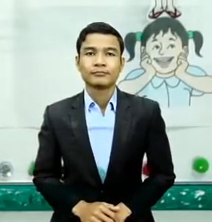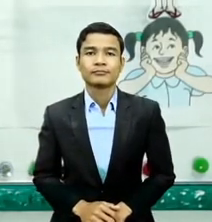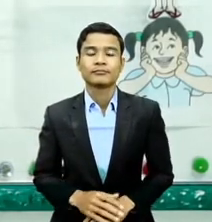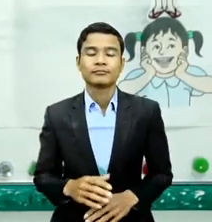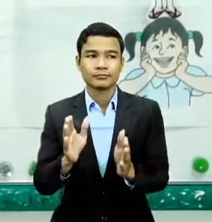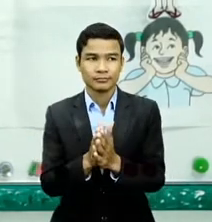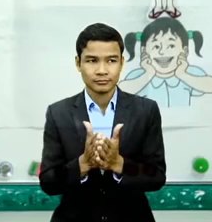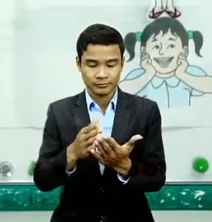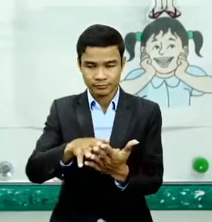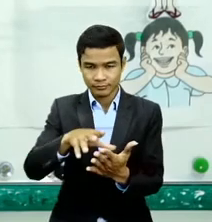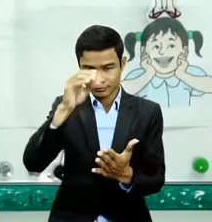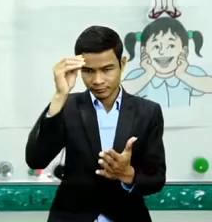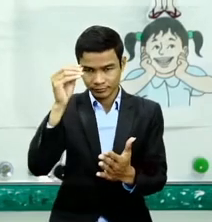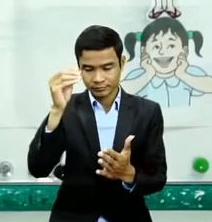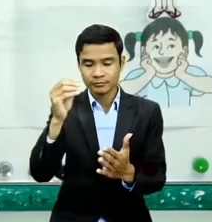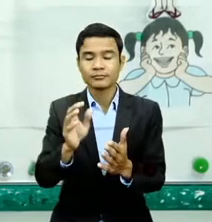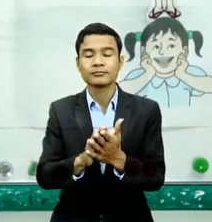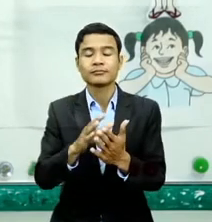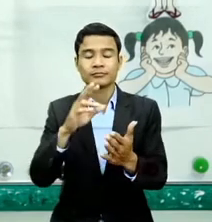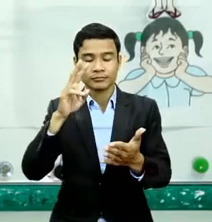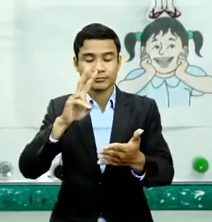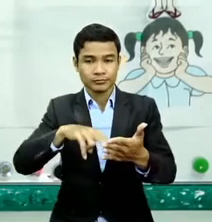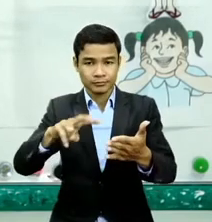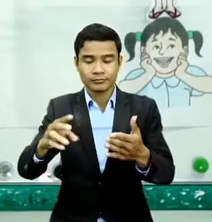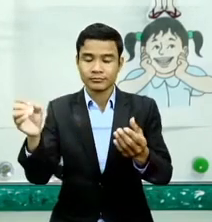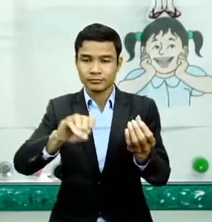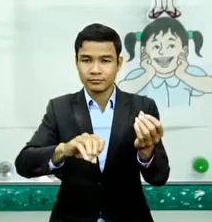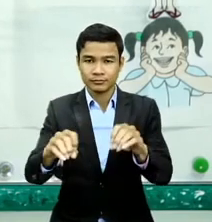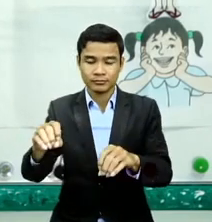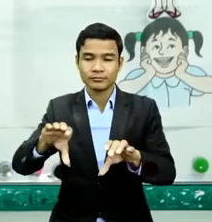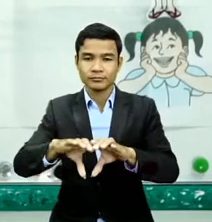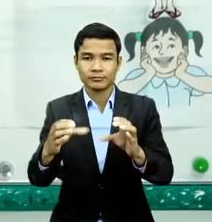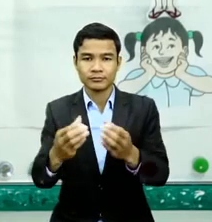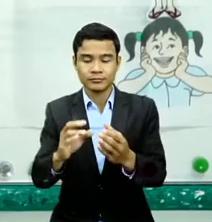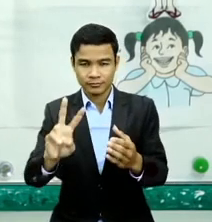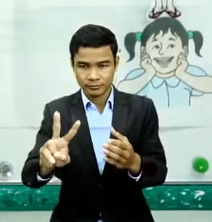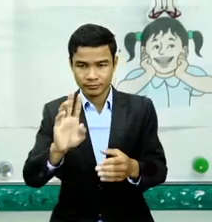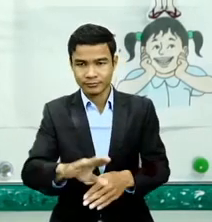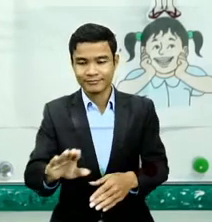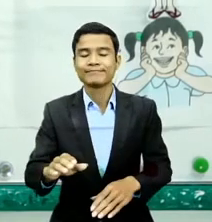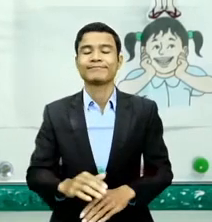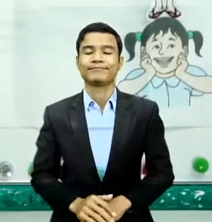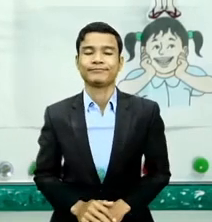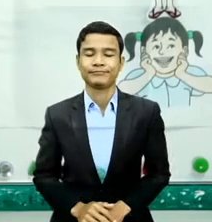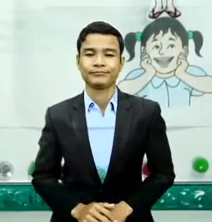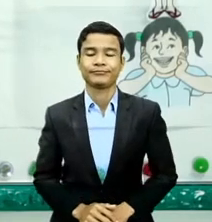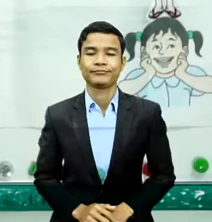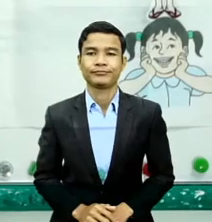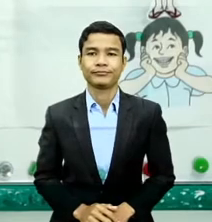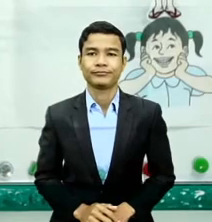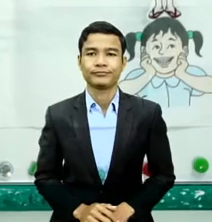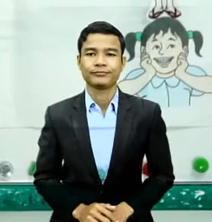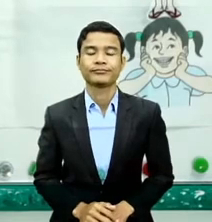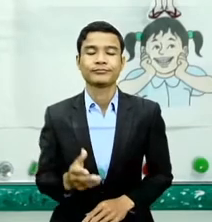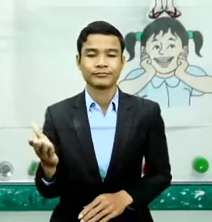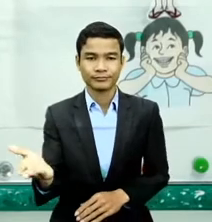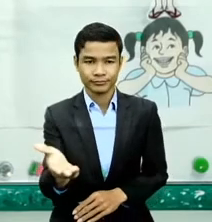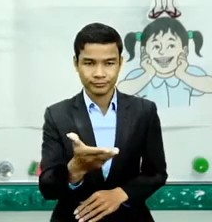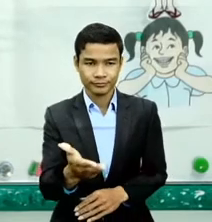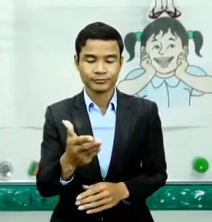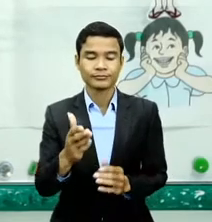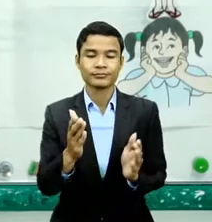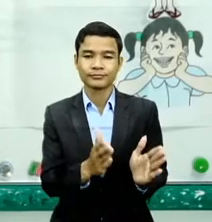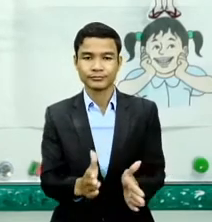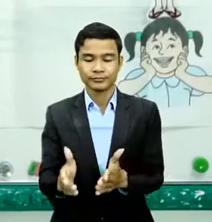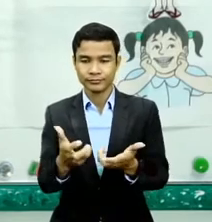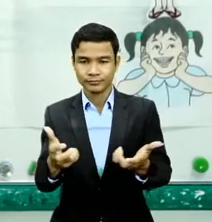nâng xì phơ sạc xa cốt, vì chứ xa sạc xa sẵn cốm thân nặng tỷ tỷ nè con ná. Chà. Được chứ nế, cho con tìm